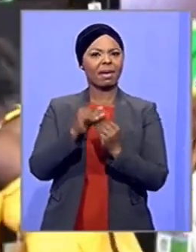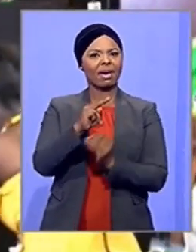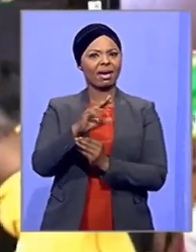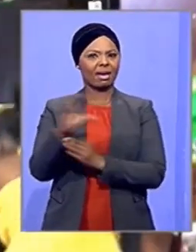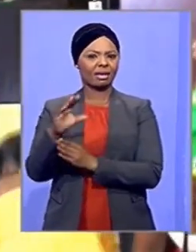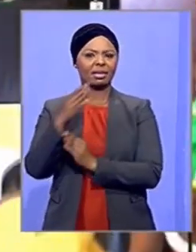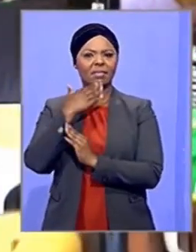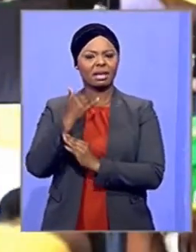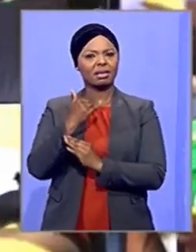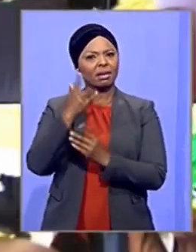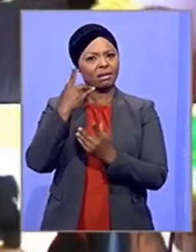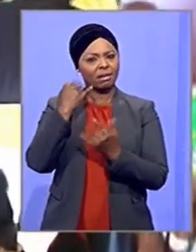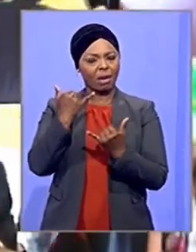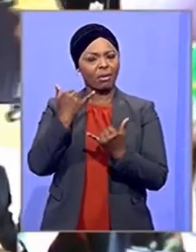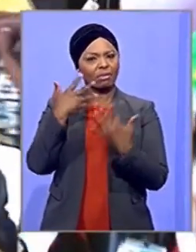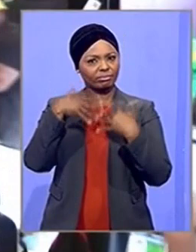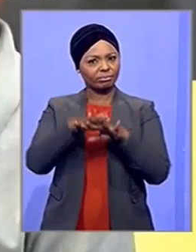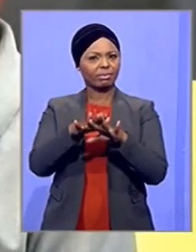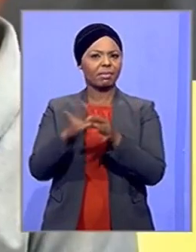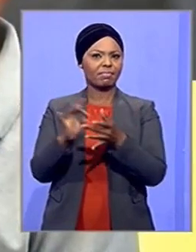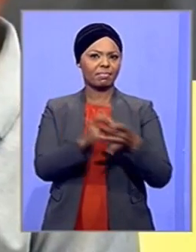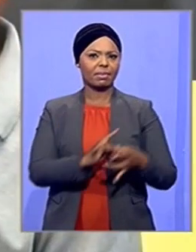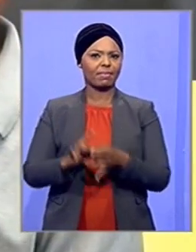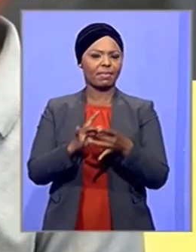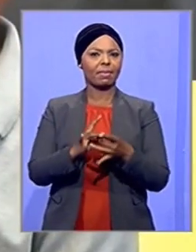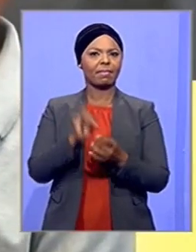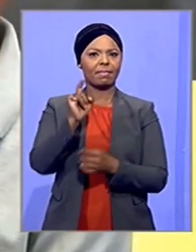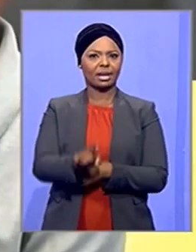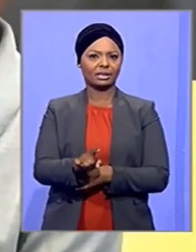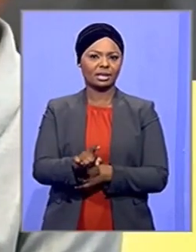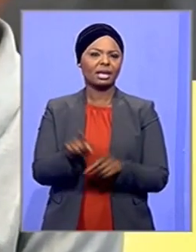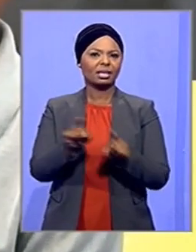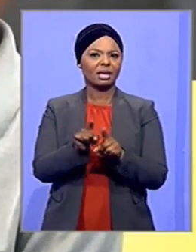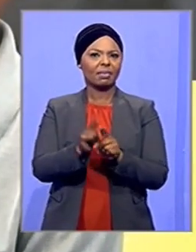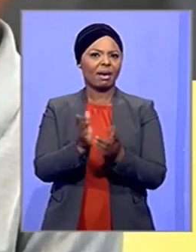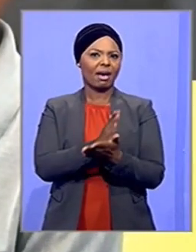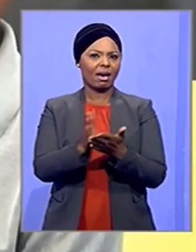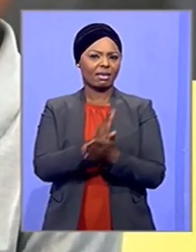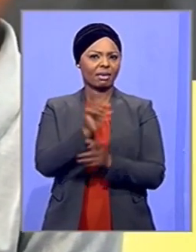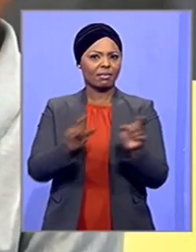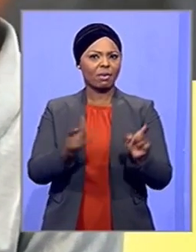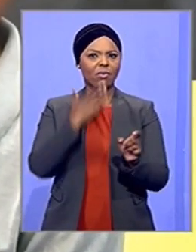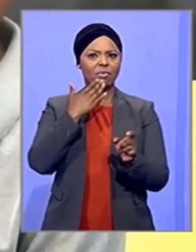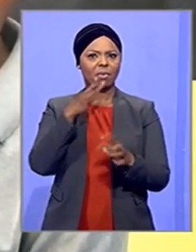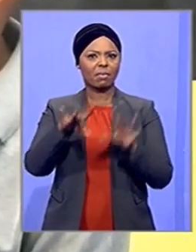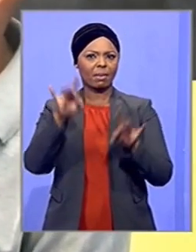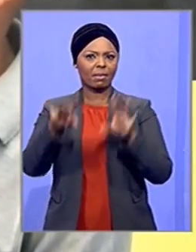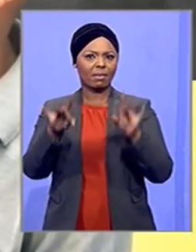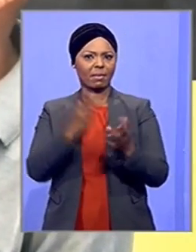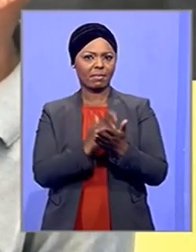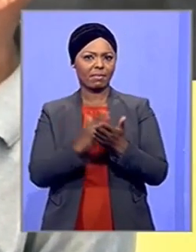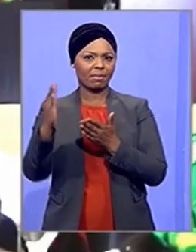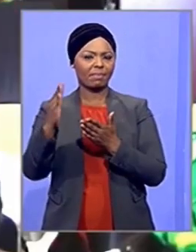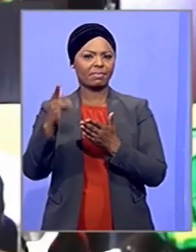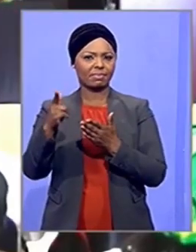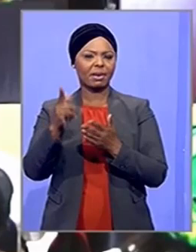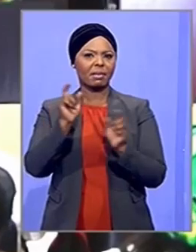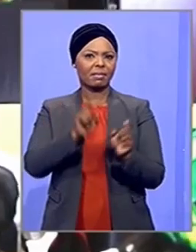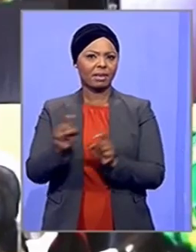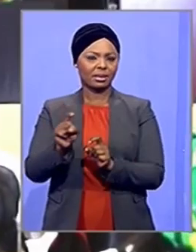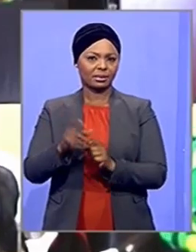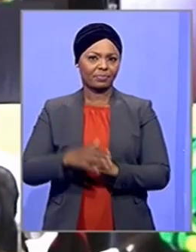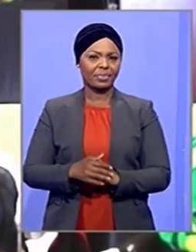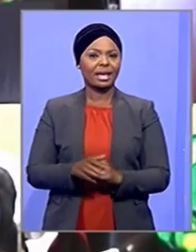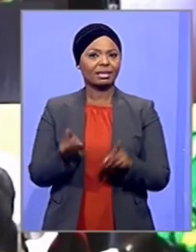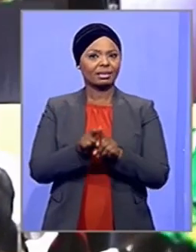go dira ka natla go ntsha mo mannong baeteledipele ba ba tlhophilweng ba ANC kwa khonferenseng ya Bosetshaba ya monongwaga. Segongwana